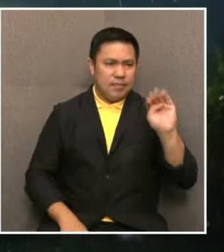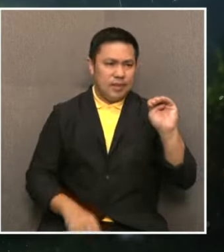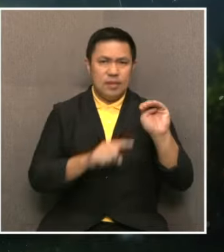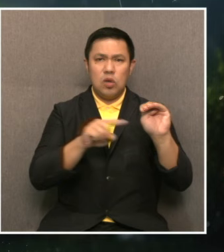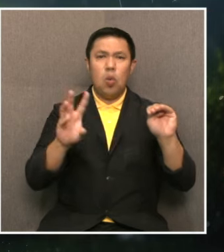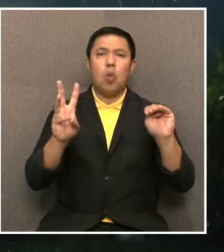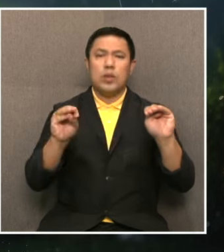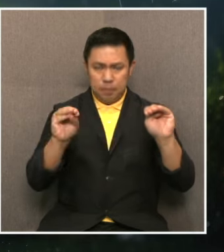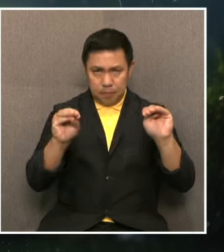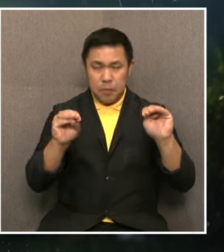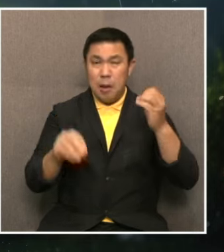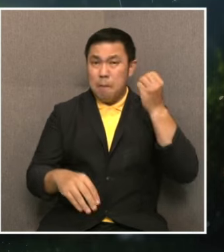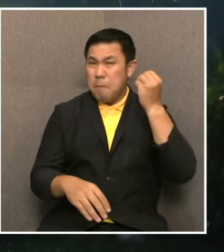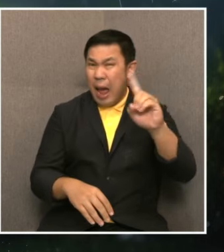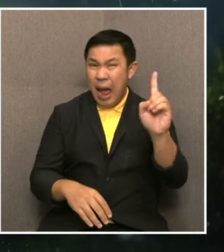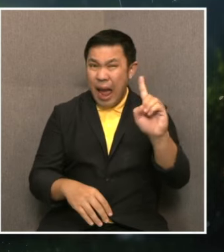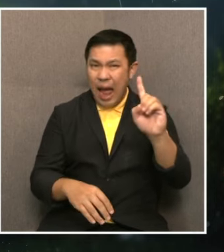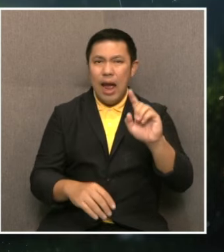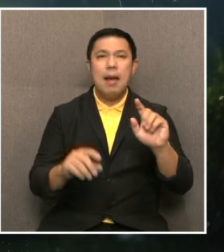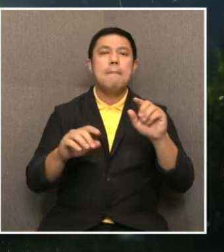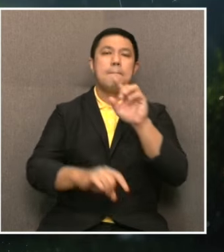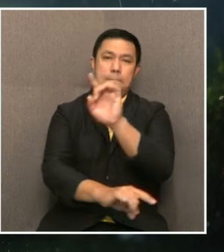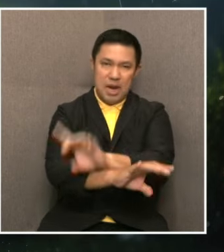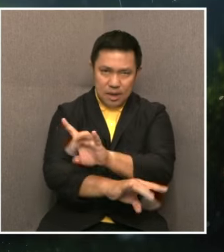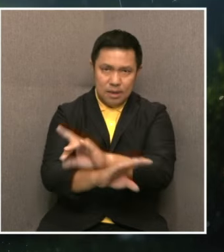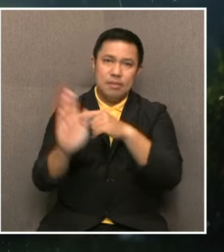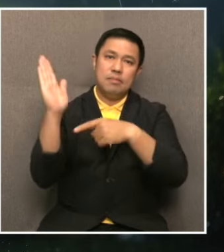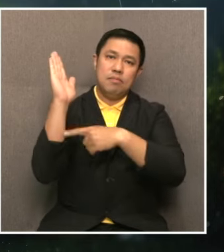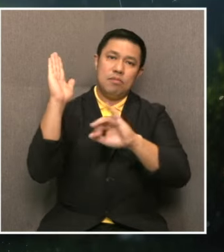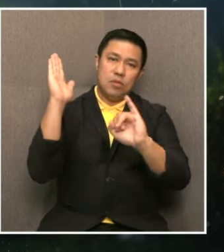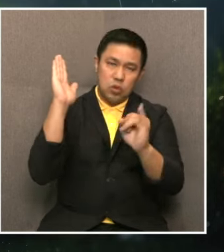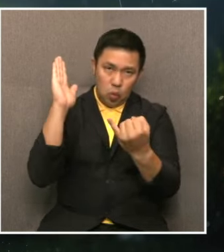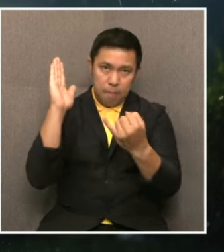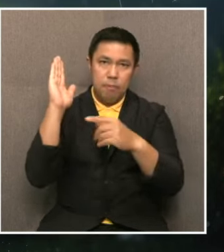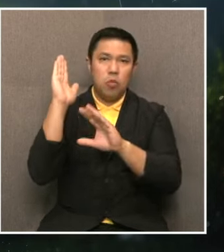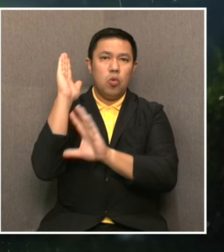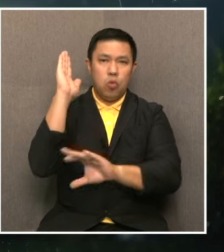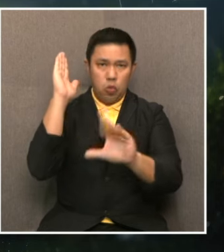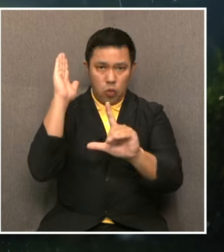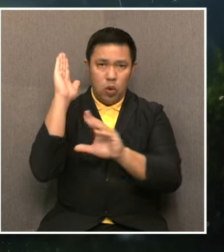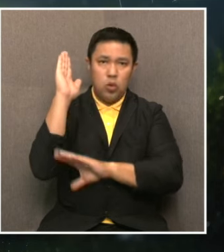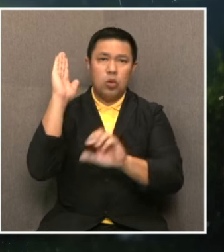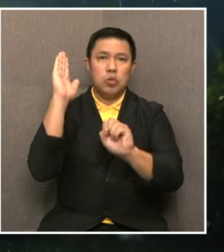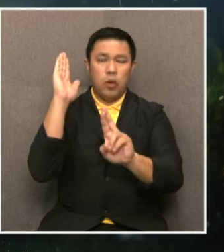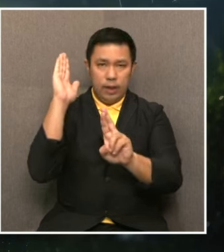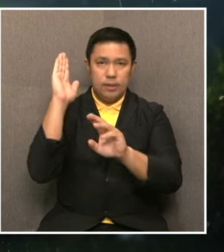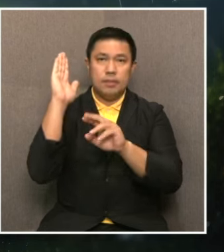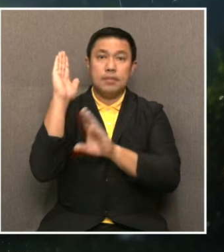พื้นที่ส่วนมากบริเวณจังหวัดเพชรบุรีประจบคีรีขันธ์ชุมพรสุราษฎร์ธานี